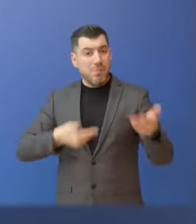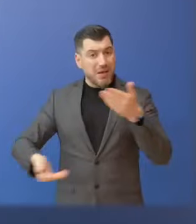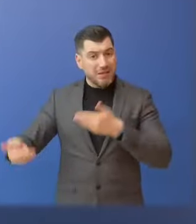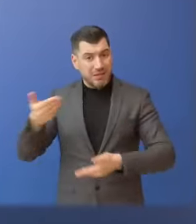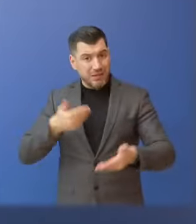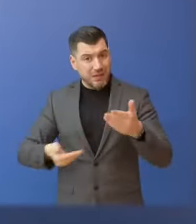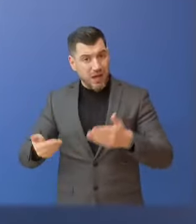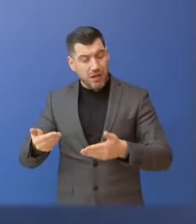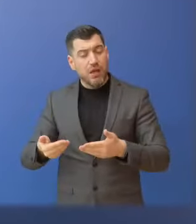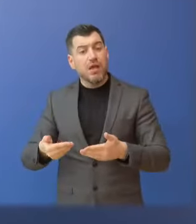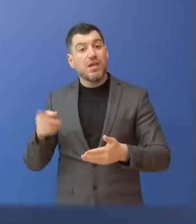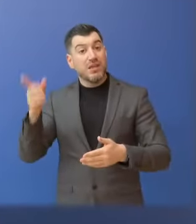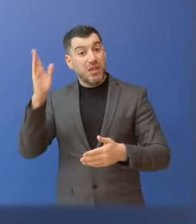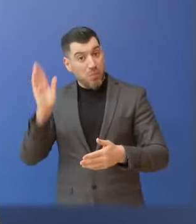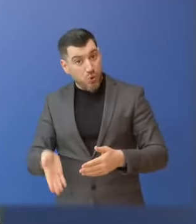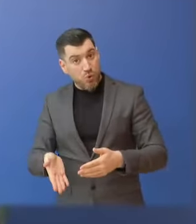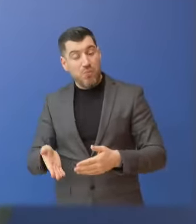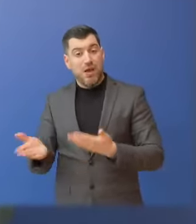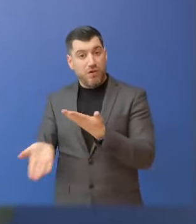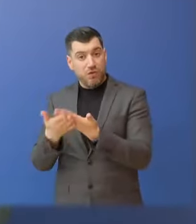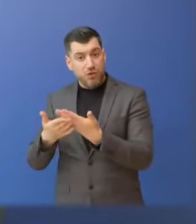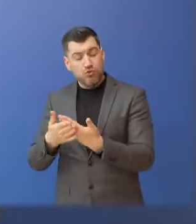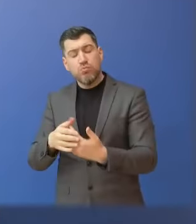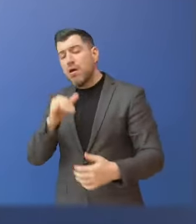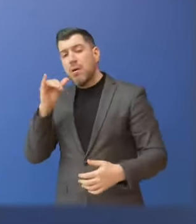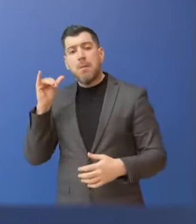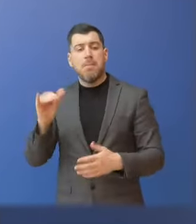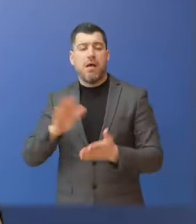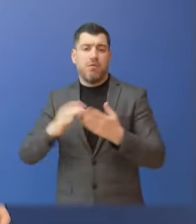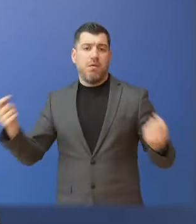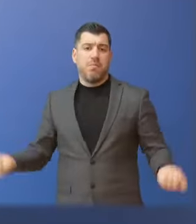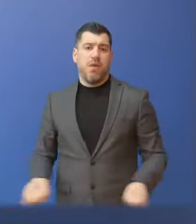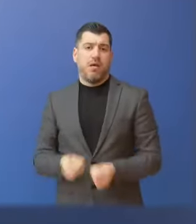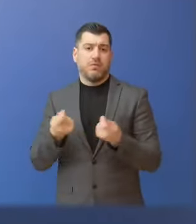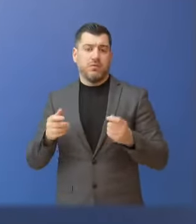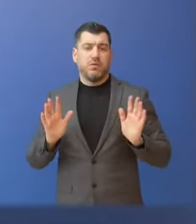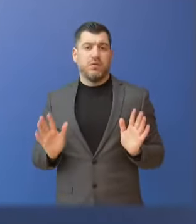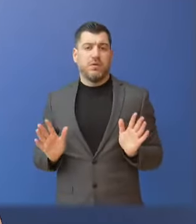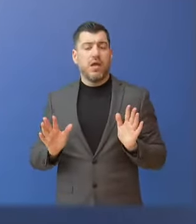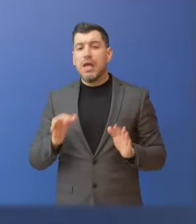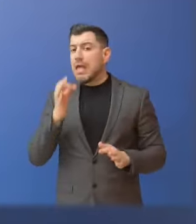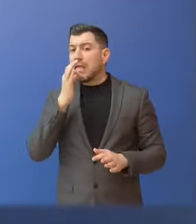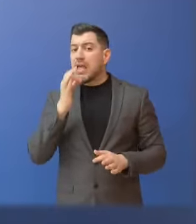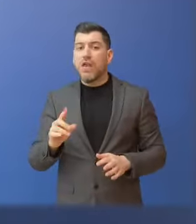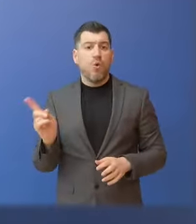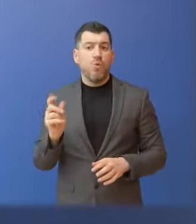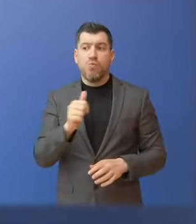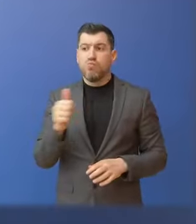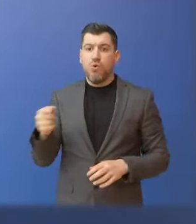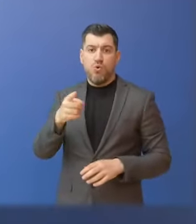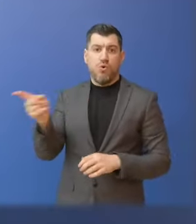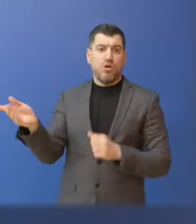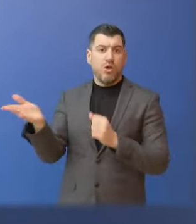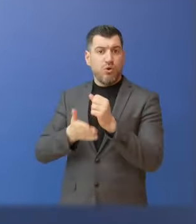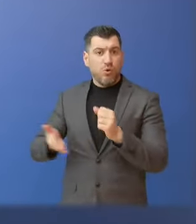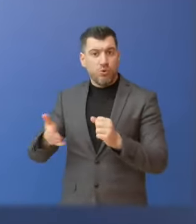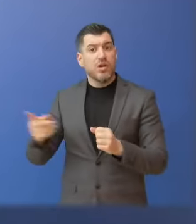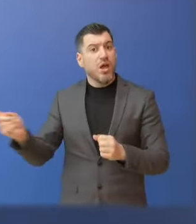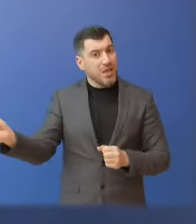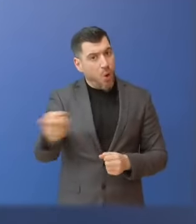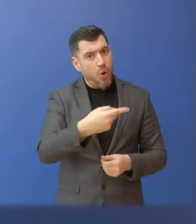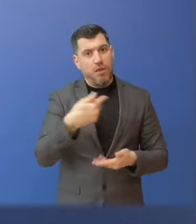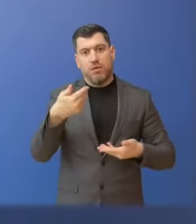άλλο μπορεί να γίνει προφανώς θα ανακοινωθεί και δεν αναφέρουμε μόνο στους αγρότες όταν αυτό θα είναι δεδομένο ότι μπορεί να